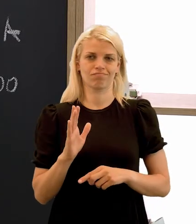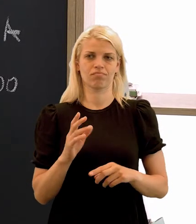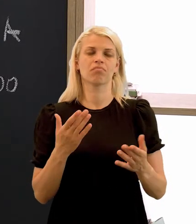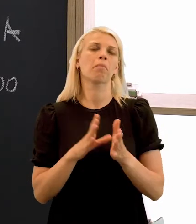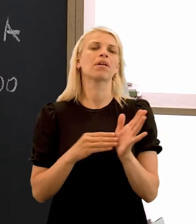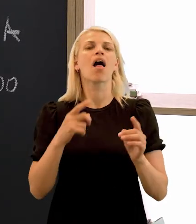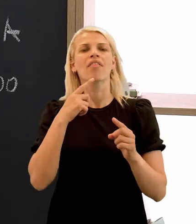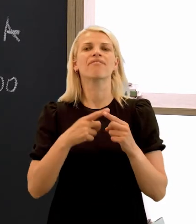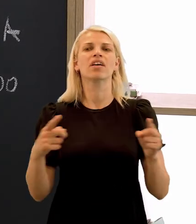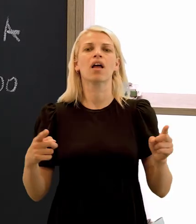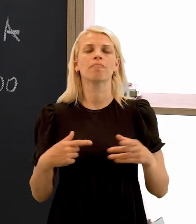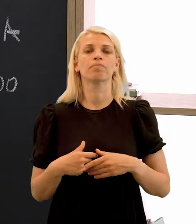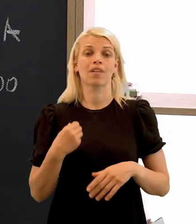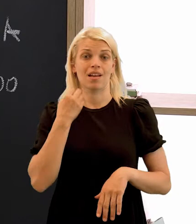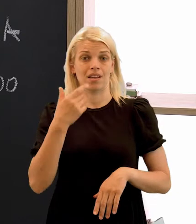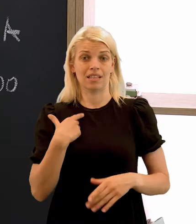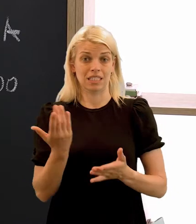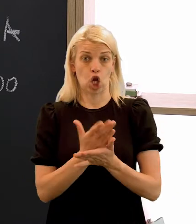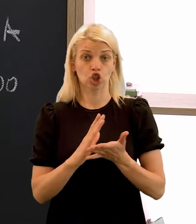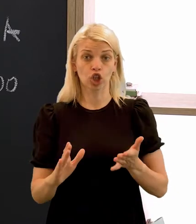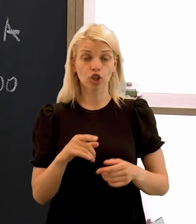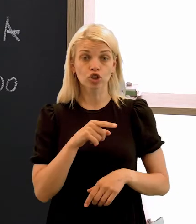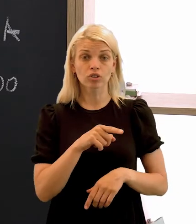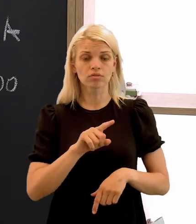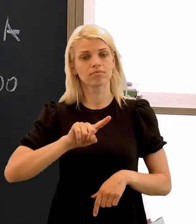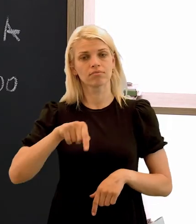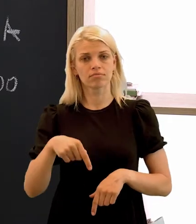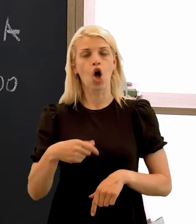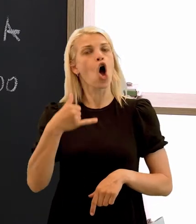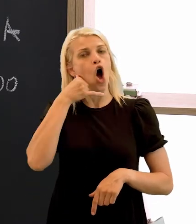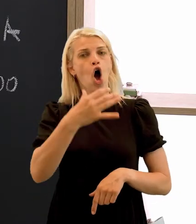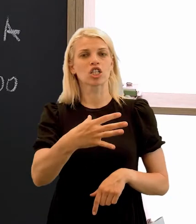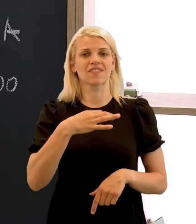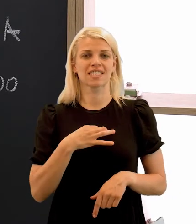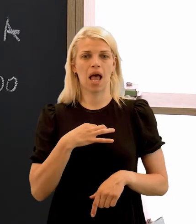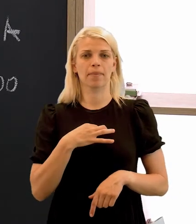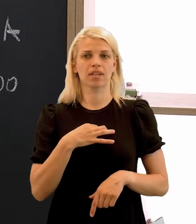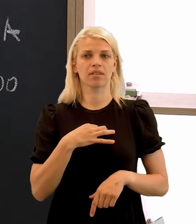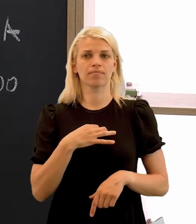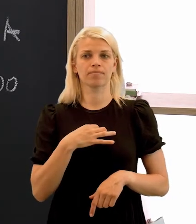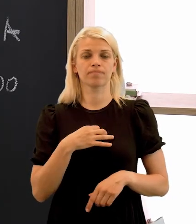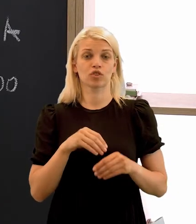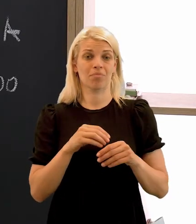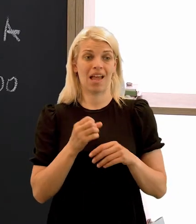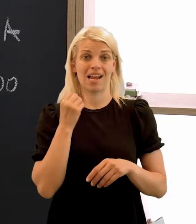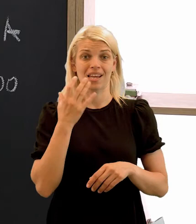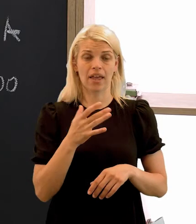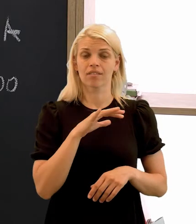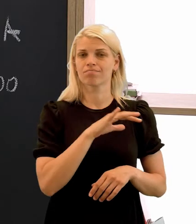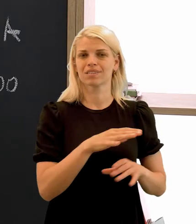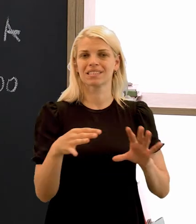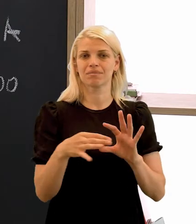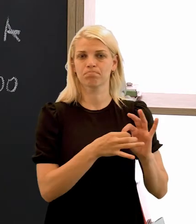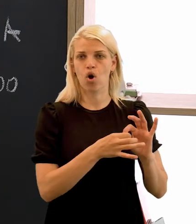vetu, keď skončíš, čiarka, ozvi sa mi. Keď je spojka, ktorá sa